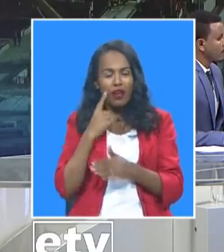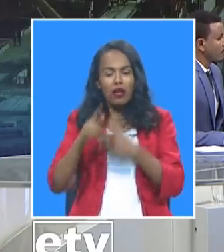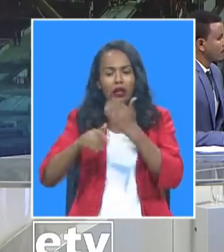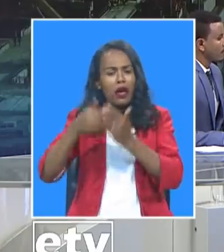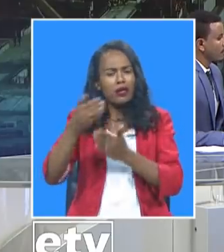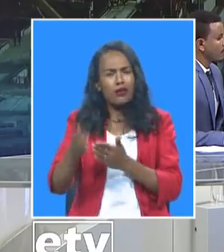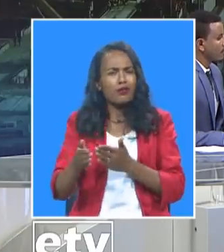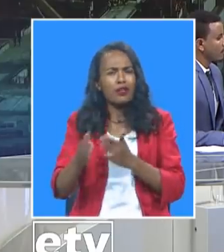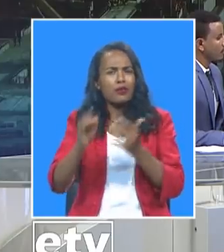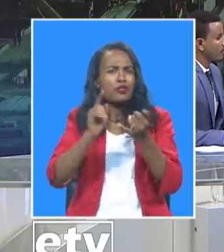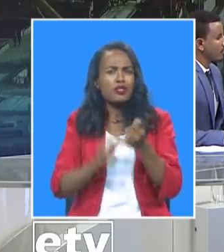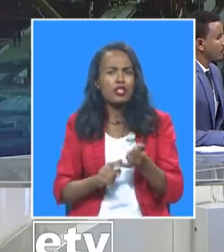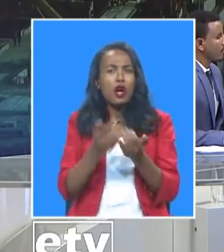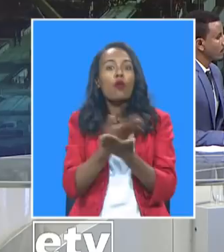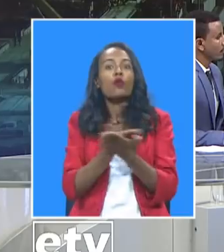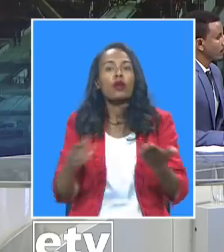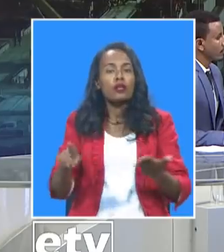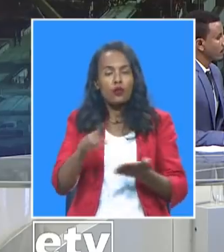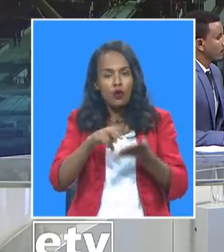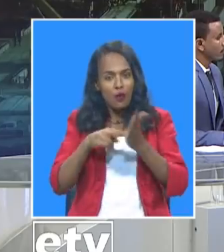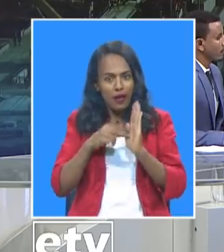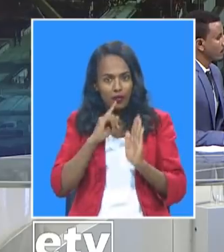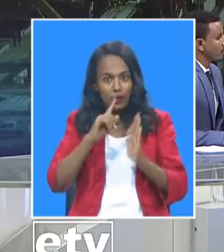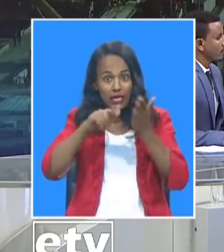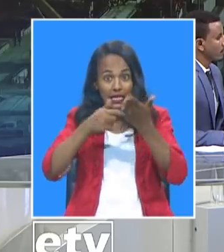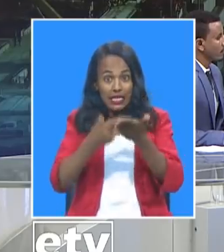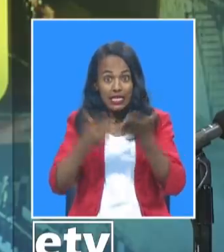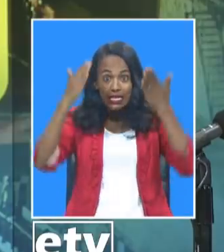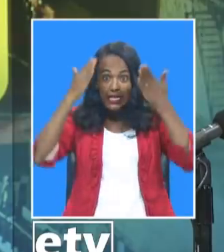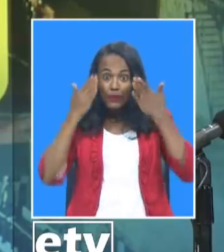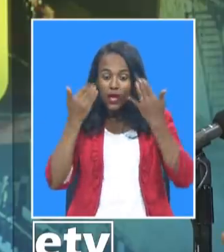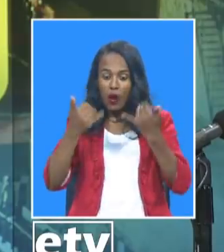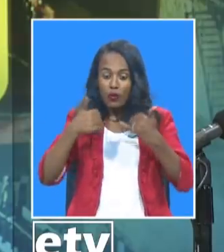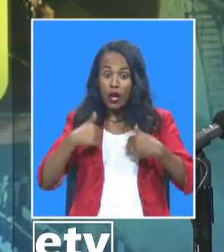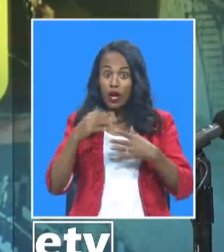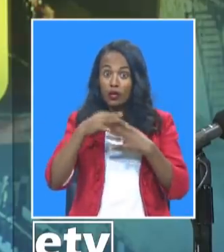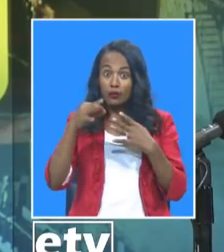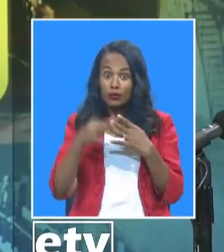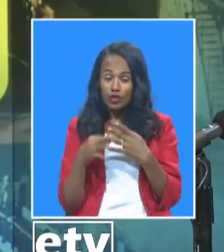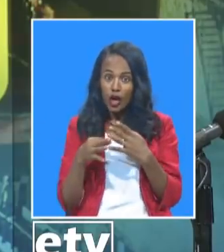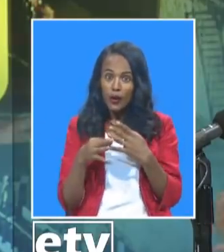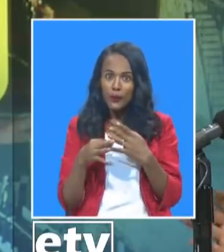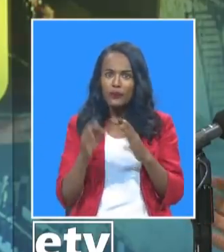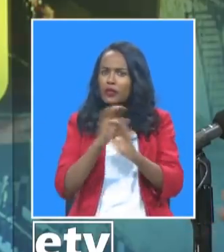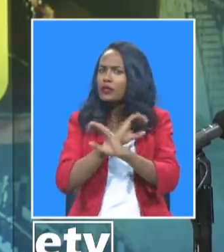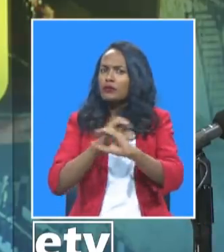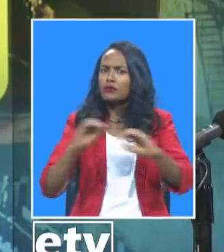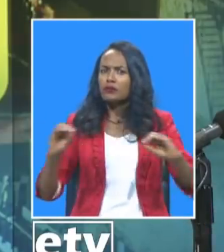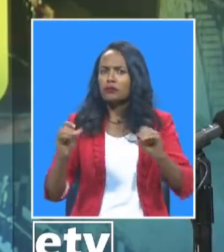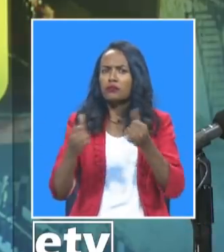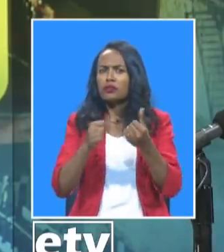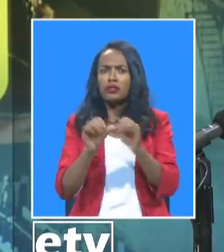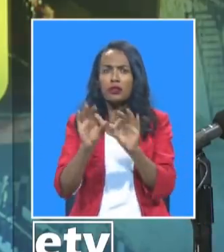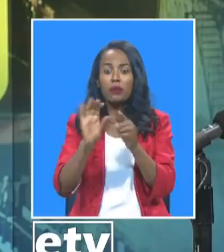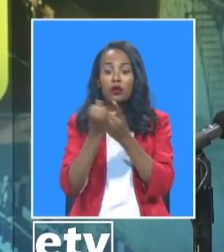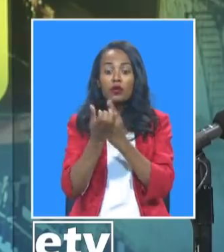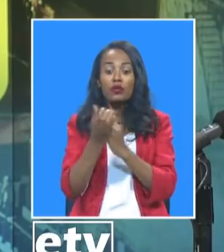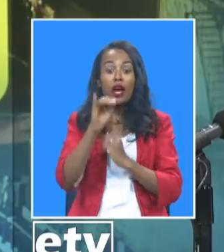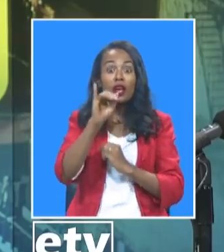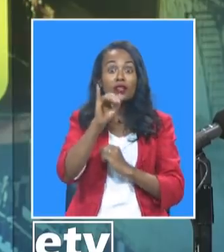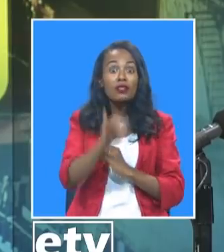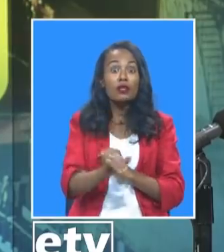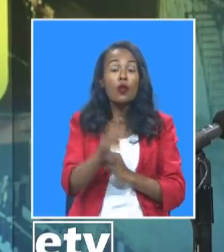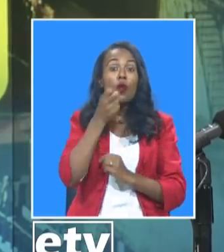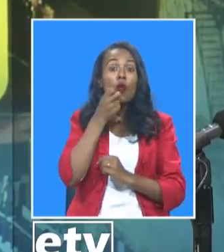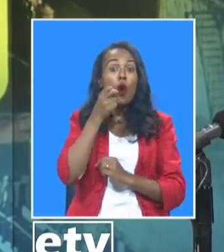የለየለት ጉዳይ ስለሆነ ማለት ስለዚህ ግብጽ አሁን ያላት ምርጫ ምንም ጥርጥር በሌለው ሁኔታ እዚ ነው የምትዳኘው።